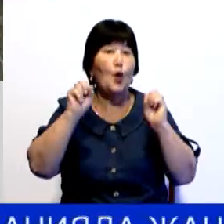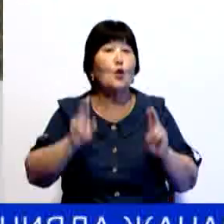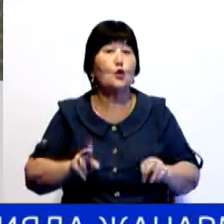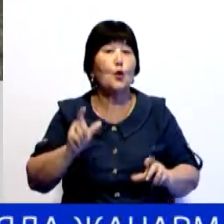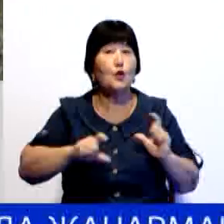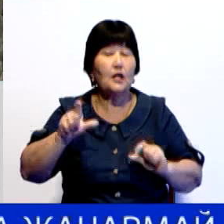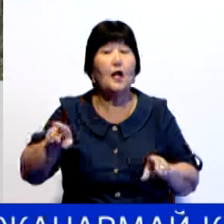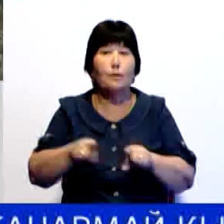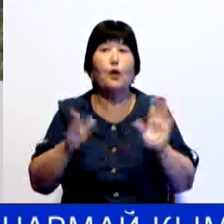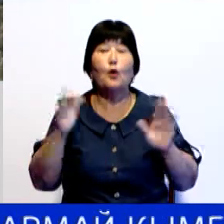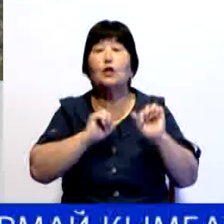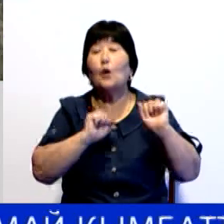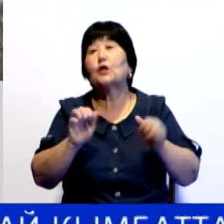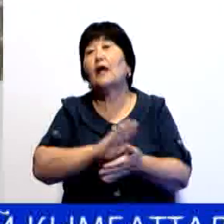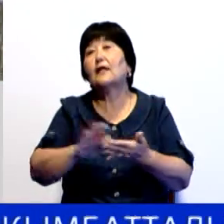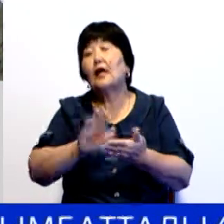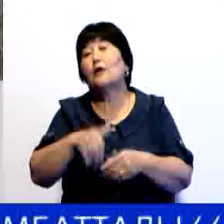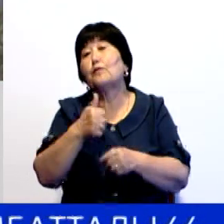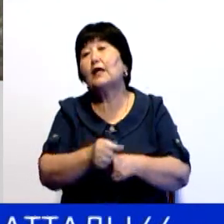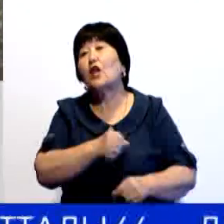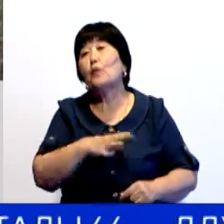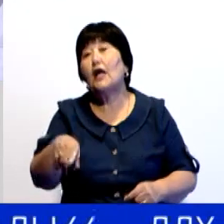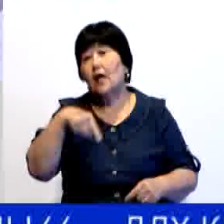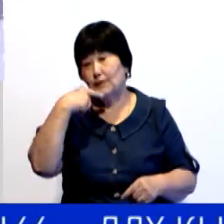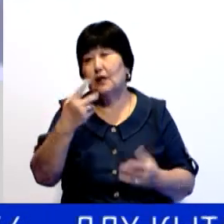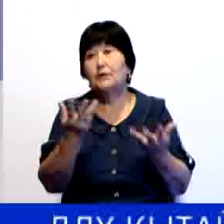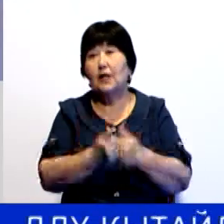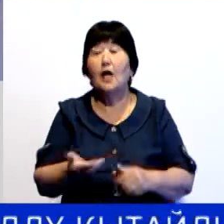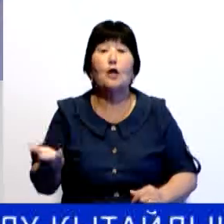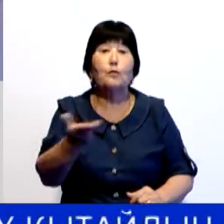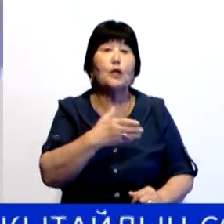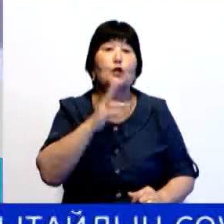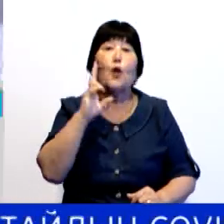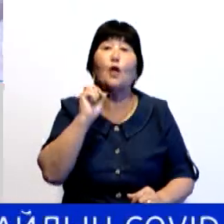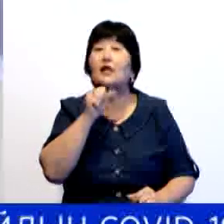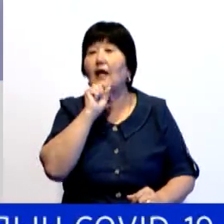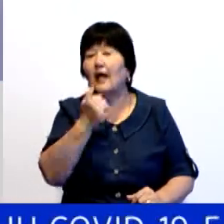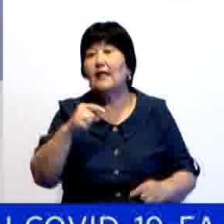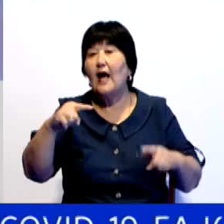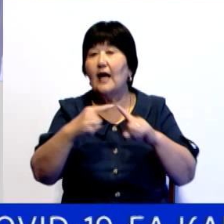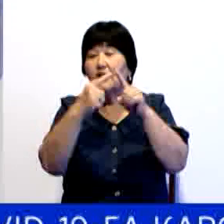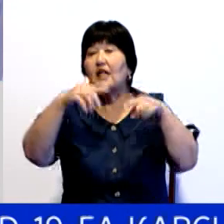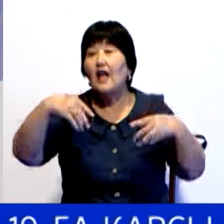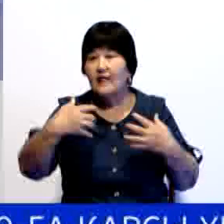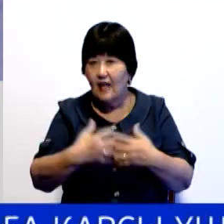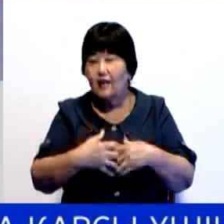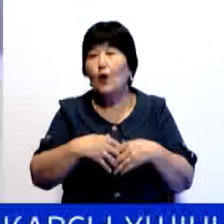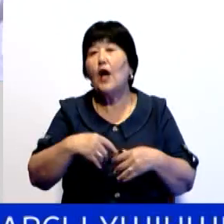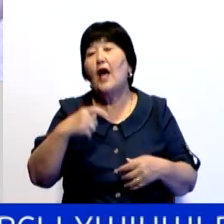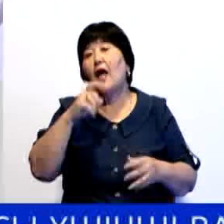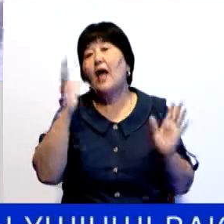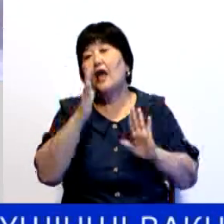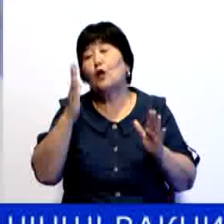Болашақ экологтар қоршаған ортаның тазалығы басты байлығымыз деп санайды. Біз Қорқыт Ата атындағы инженерингтік технологиялар мен экология